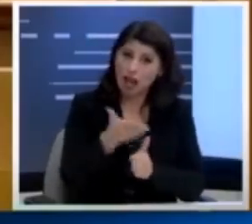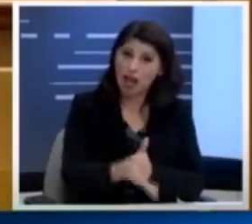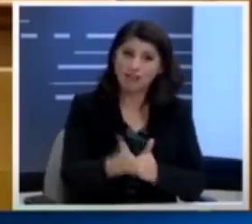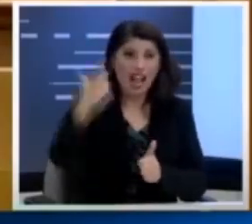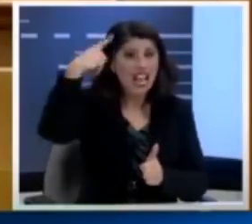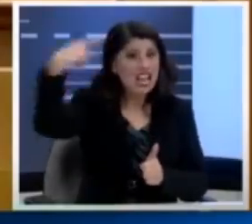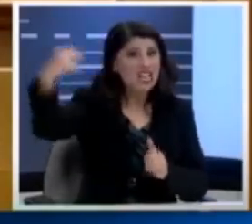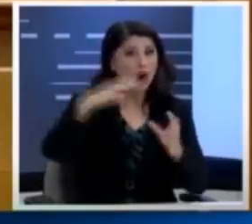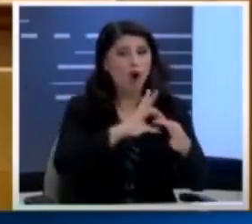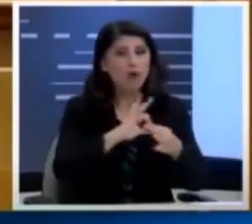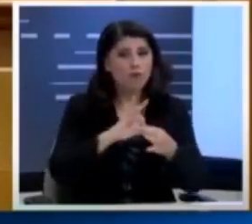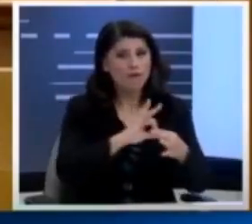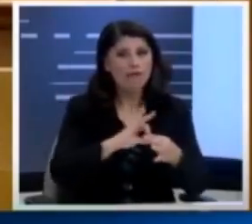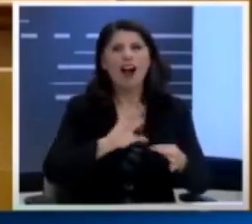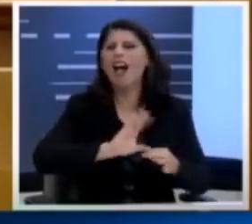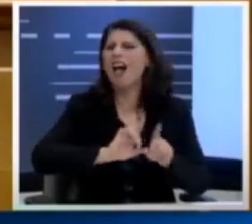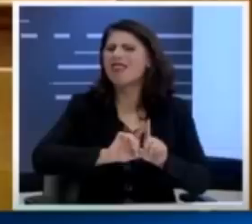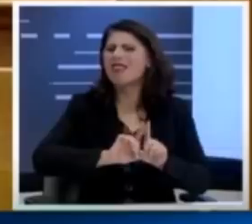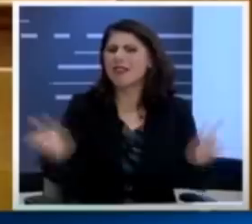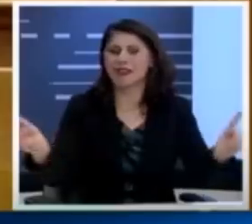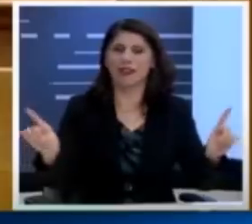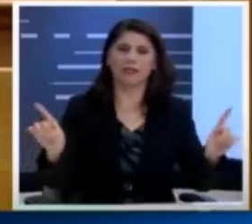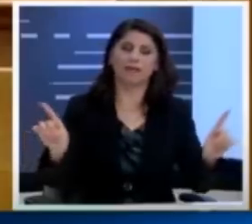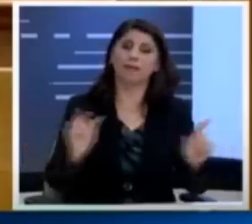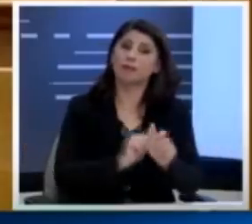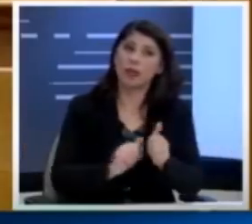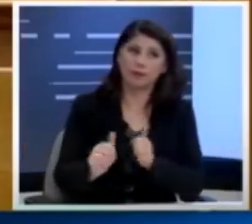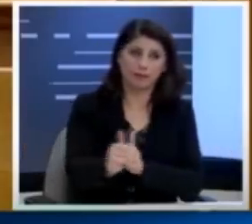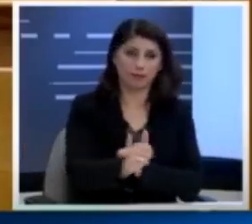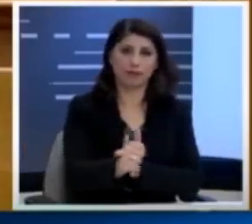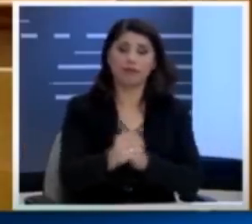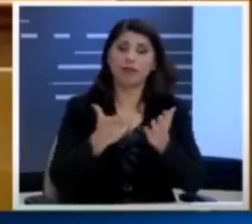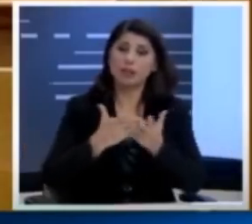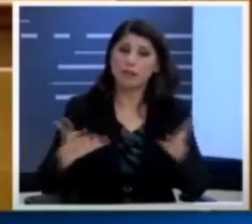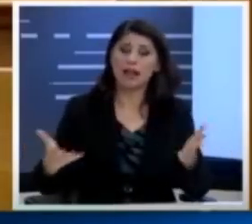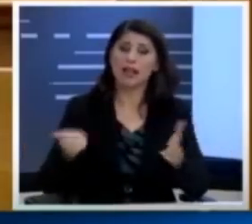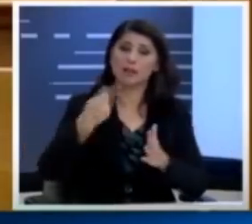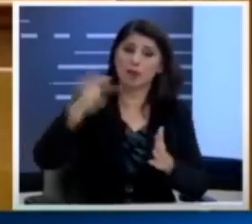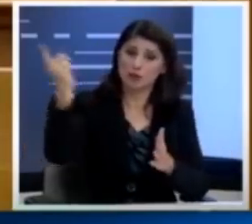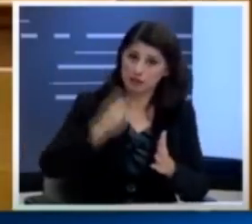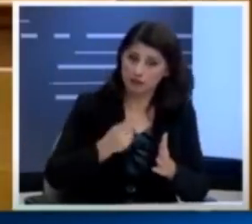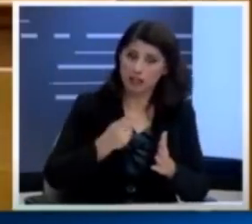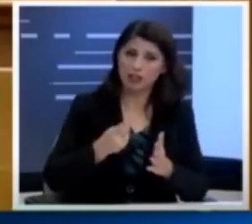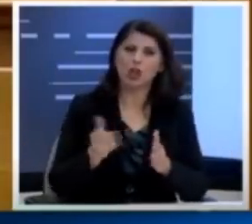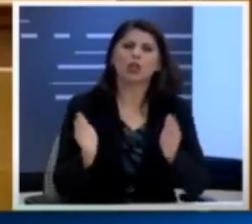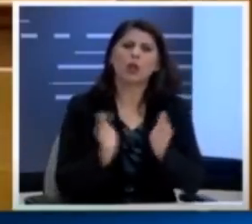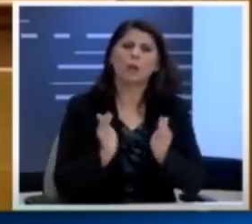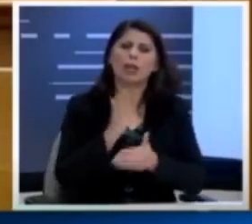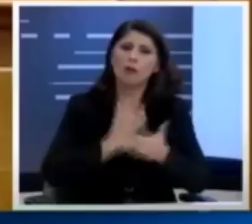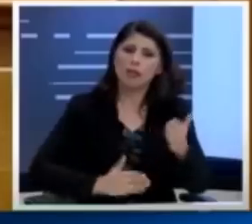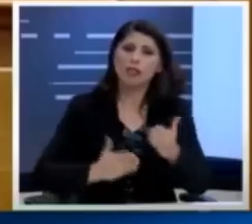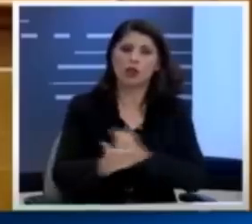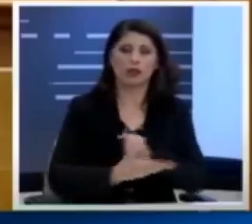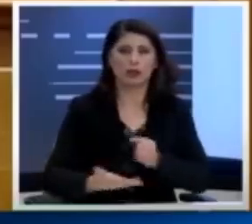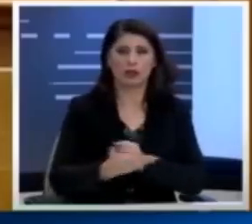της λυκοσυμμαχίας δεν έχουν καμιά σχέση με τις προτεραιότητες της μεγάλης πλειοψηφίας των μικρομεσαίων